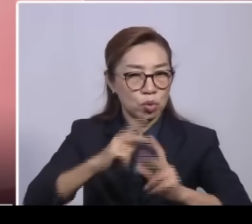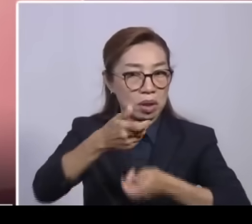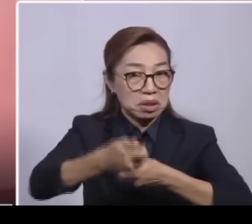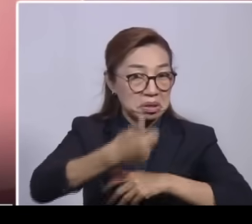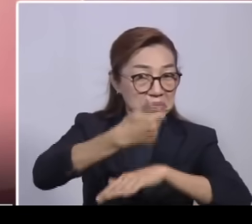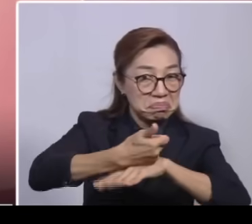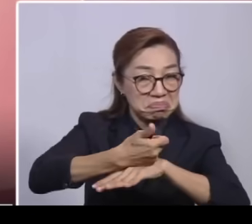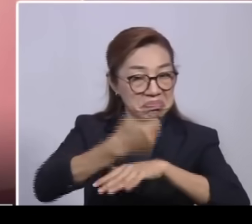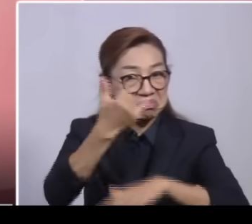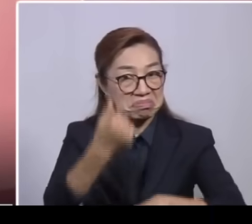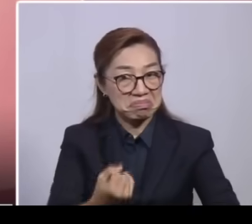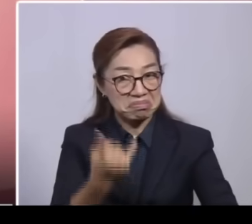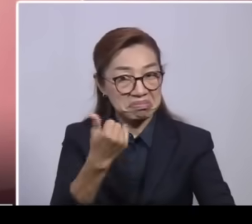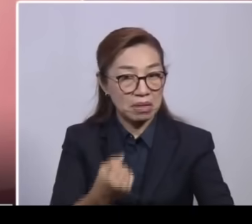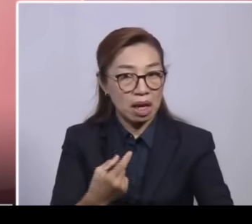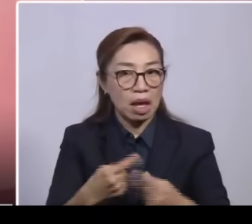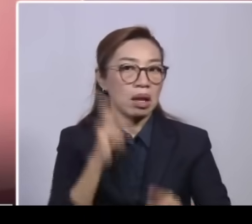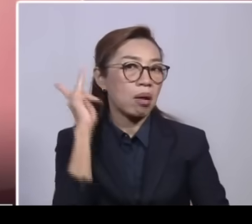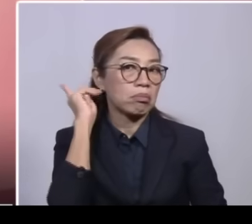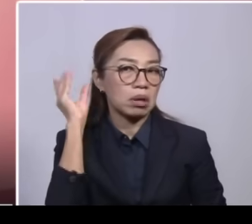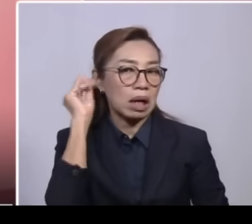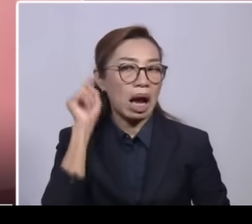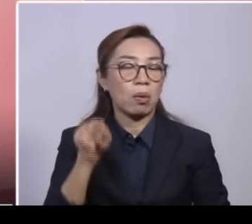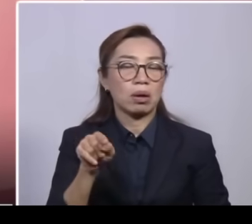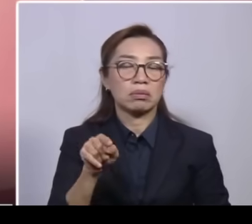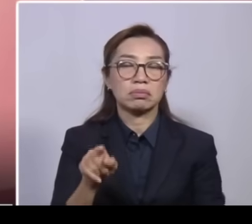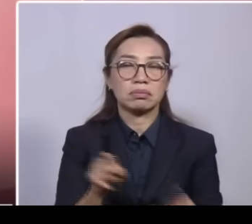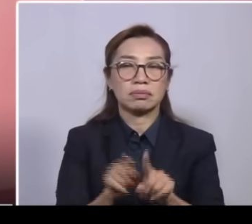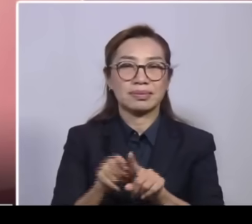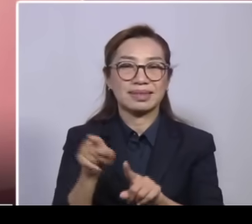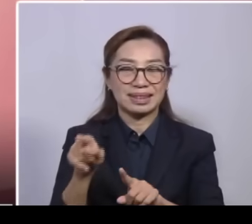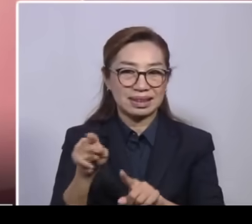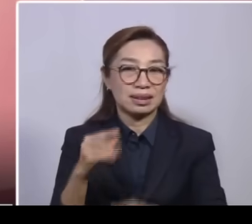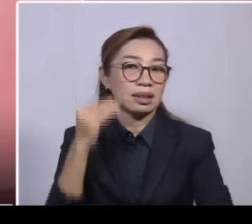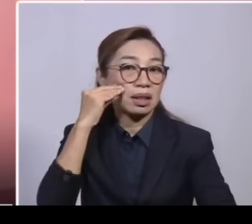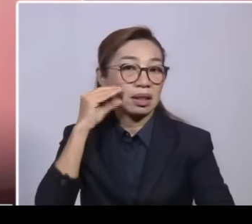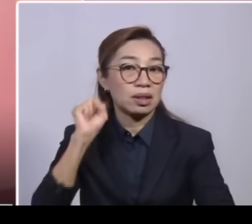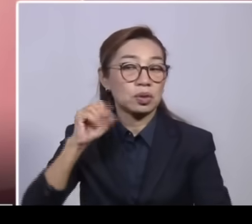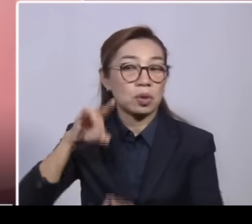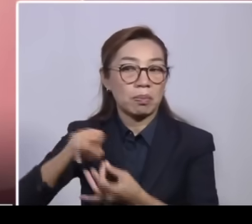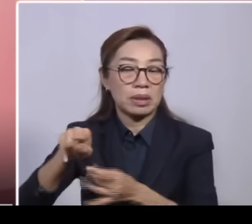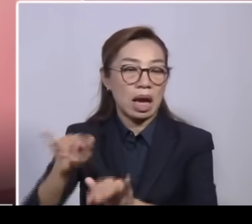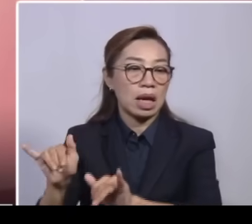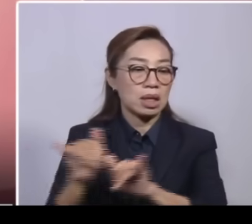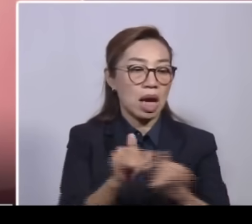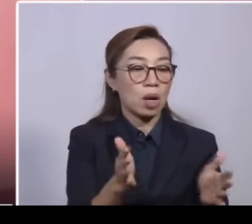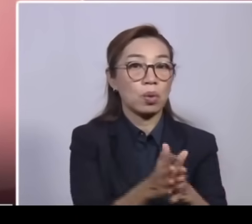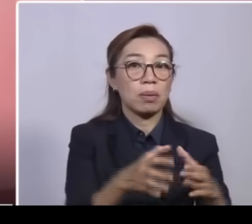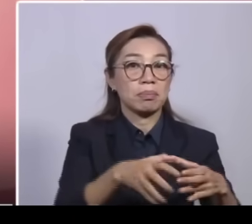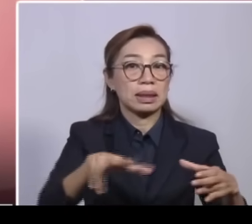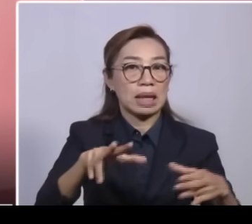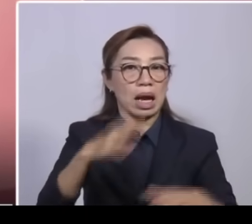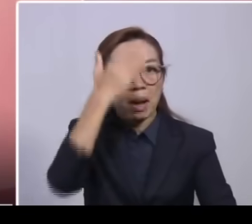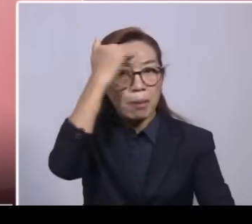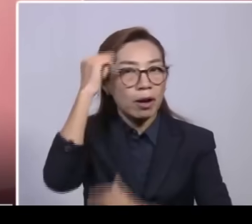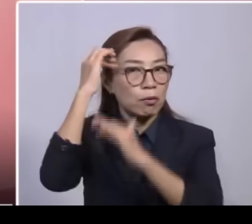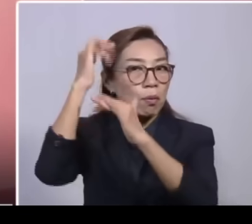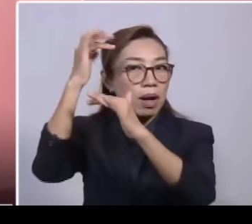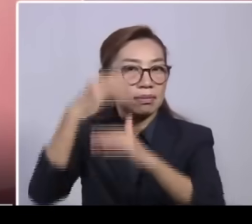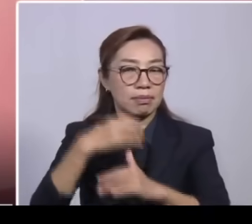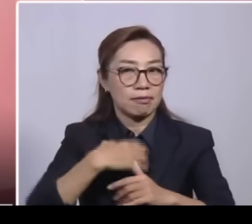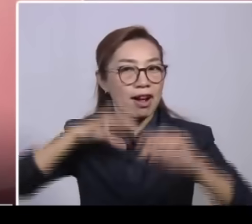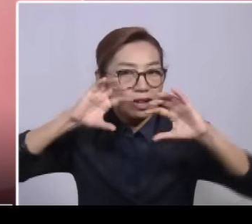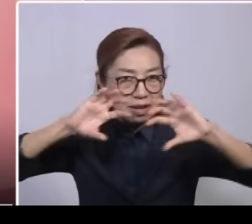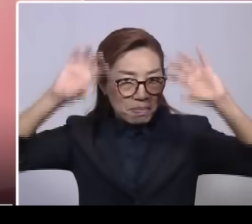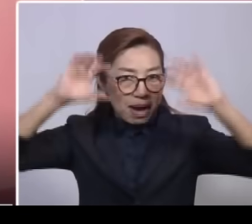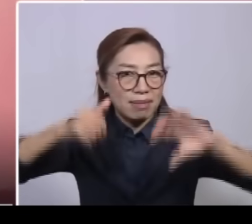เกษตรหรือไม่อย่างไรตอนนี้มันมีกระแสข่าวมาตลอดนะว่าการที่มาเพื่อไทยแล้วก็มีความคาดหวังว่าจะได้เป็นแกนนำรัฐบาลและ